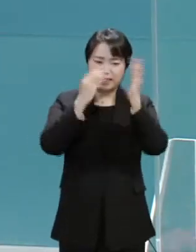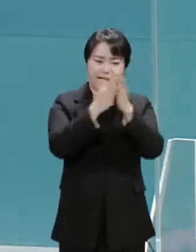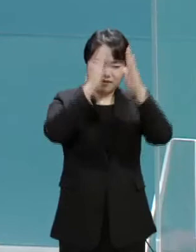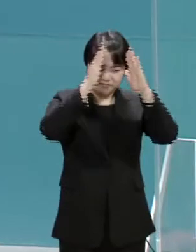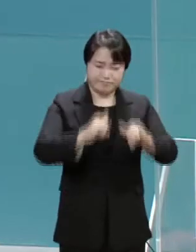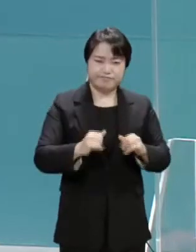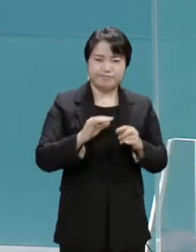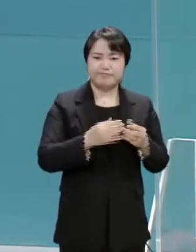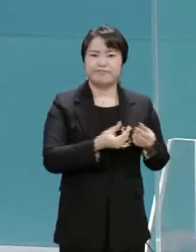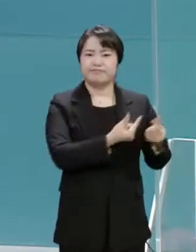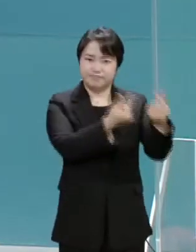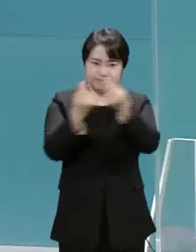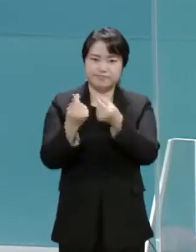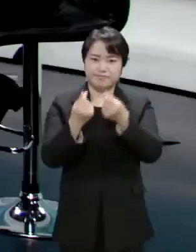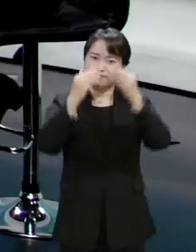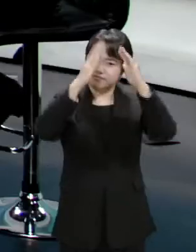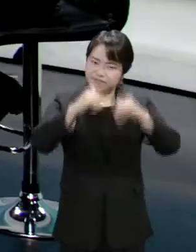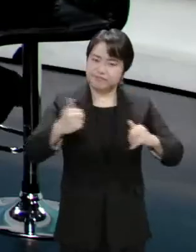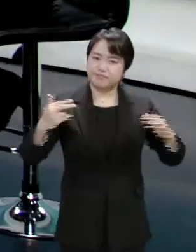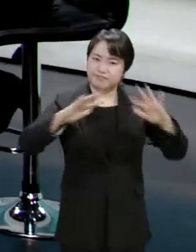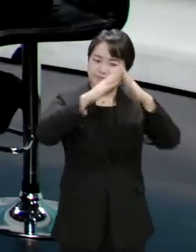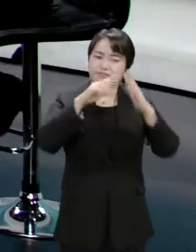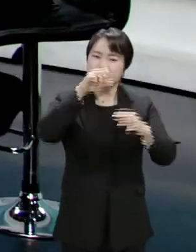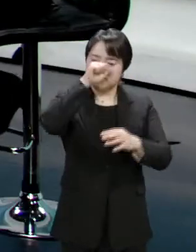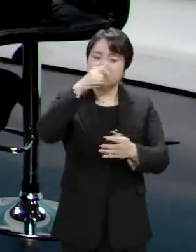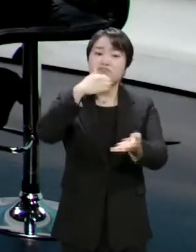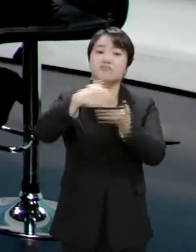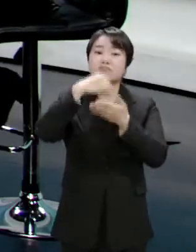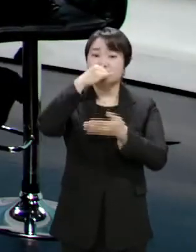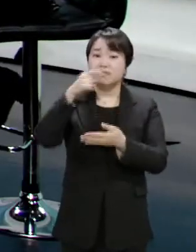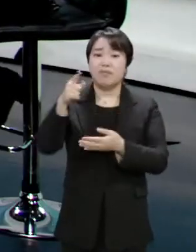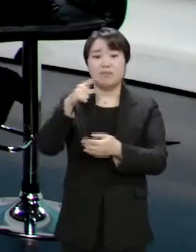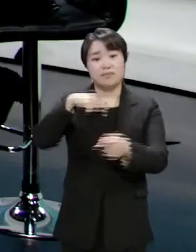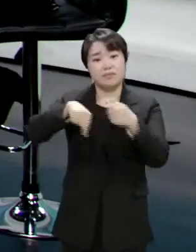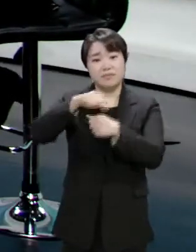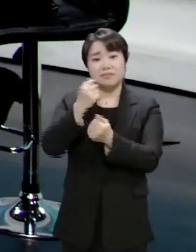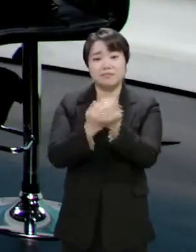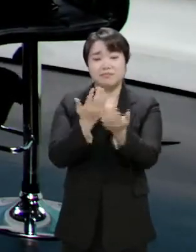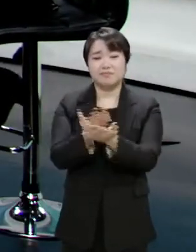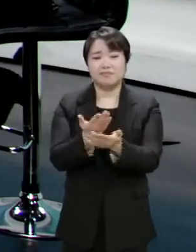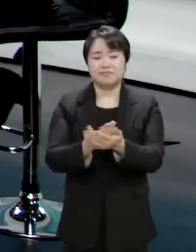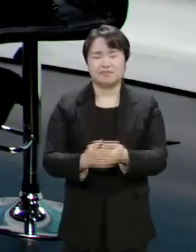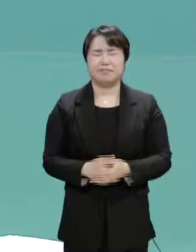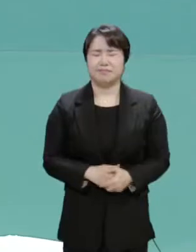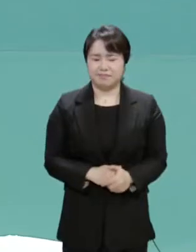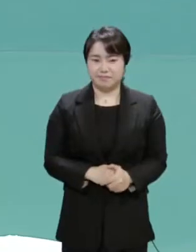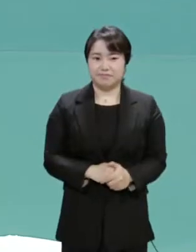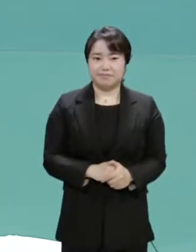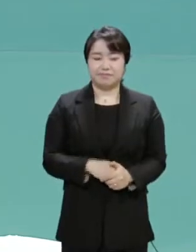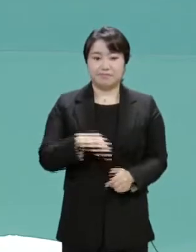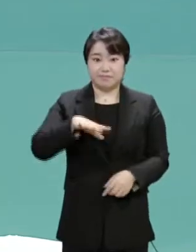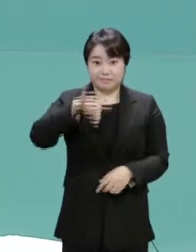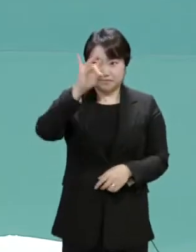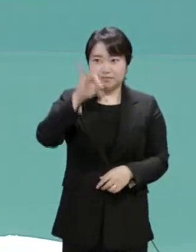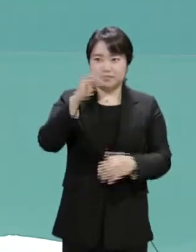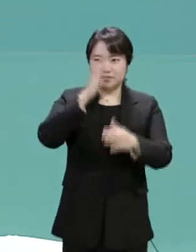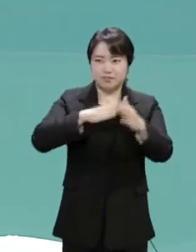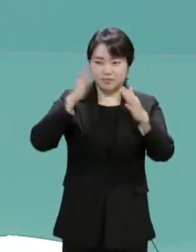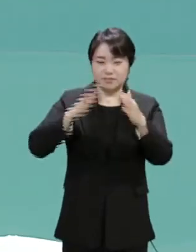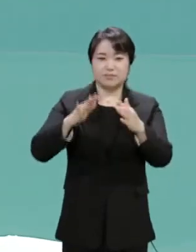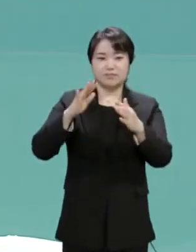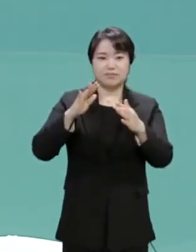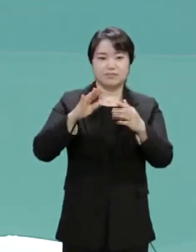거론이 됐습니다. 네. 그 필요성 여부에 대해서 위원장께서 좀 설명을 해주시죠. 네, 첫 번째 그 공공재개발의